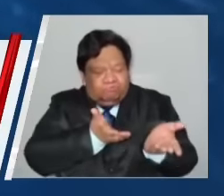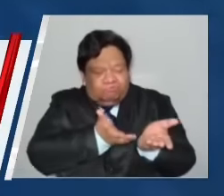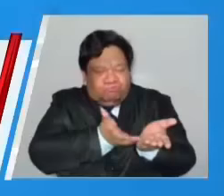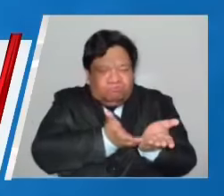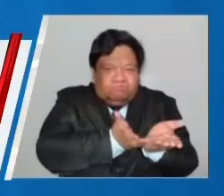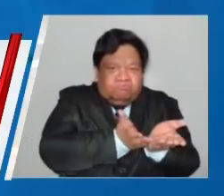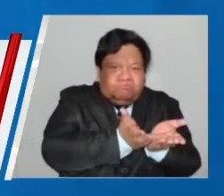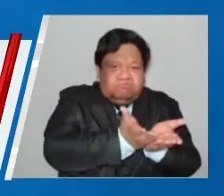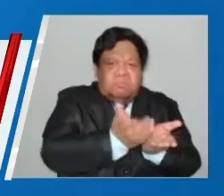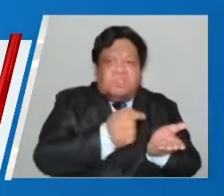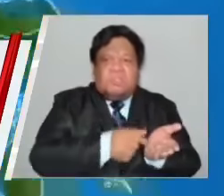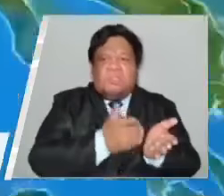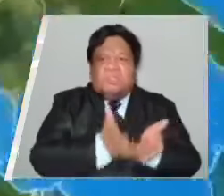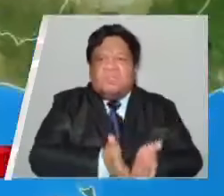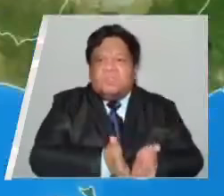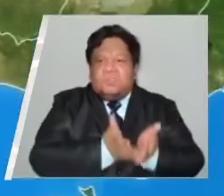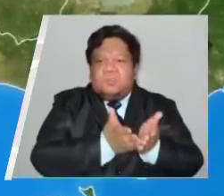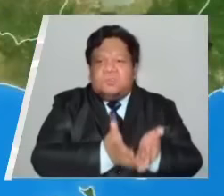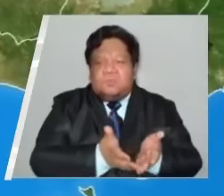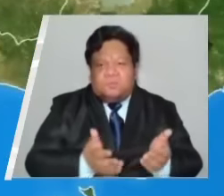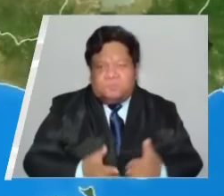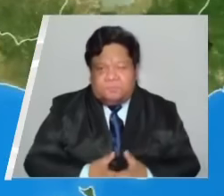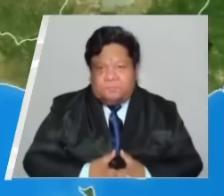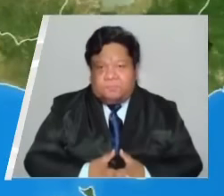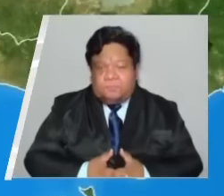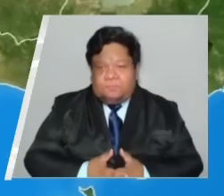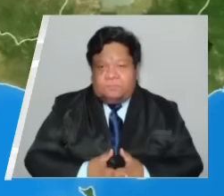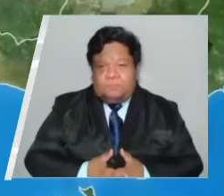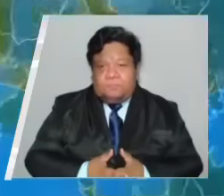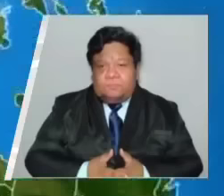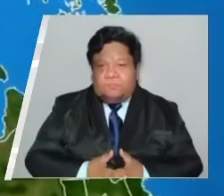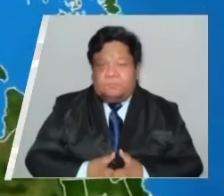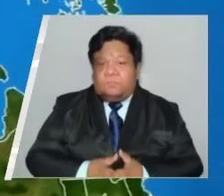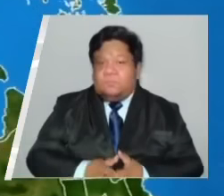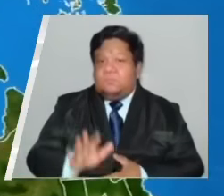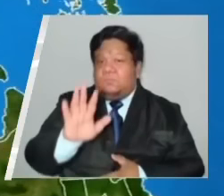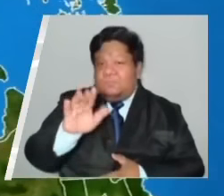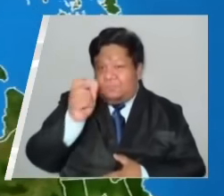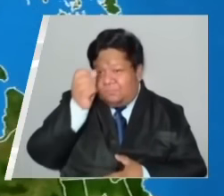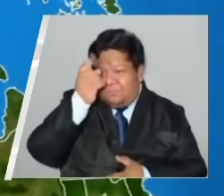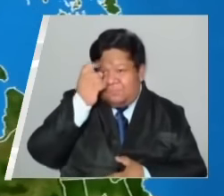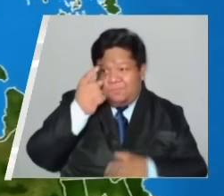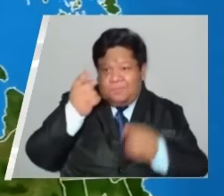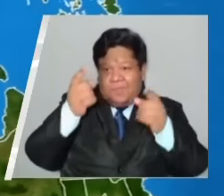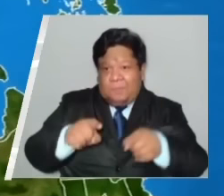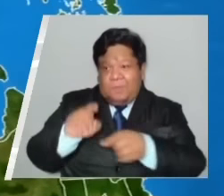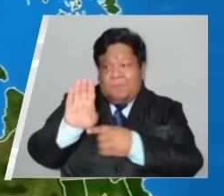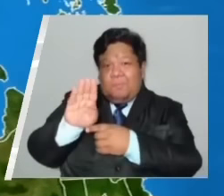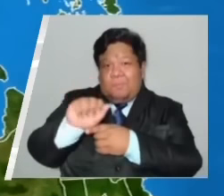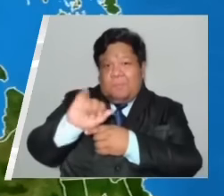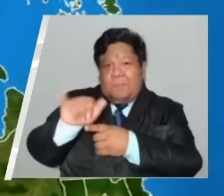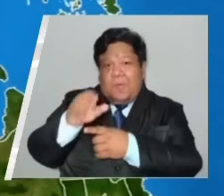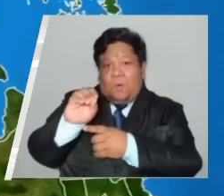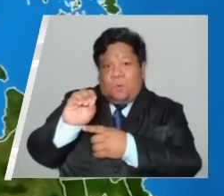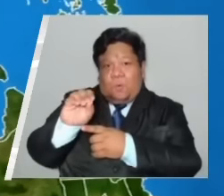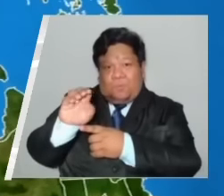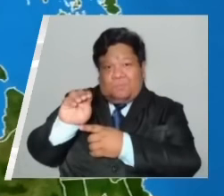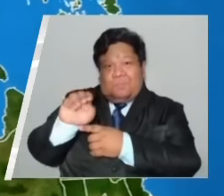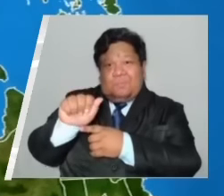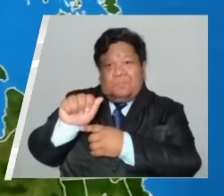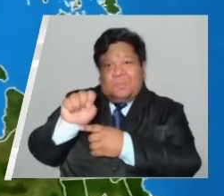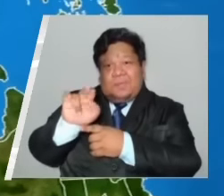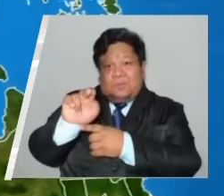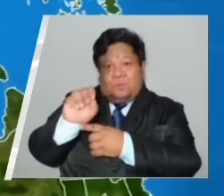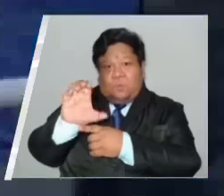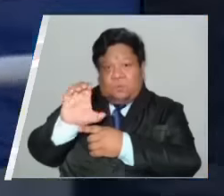vessel. Pero halos kasabay ng nangyari sa Bajo de Masinloc, nakaranas din ng pangaharas ang mga barko ng Pilipinas